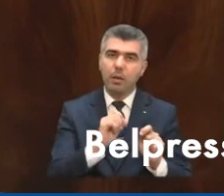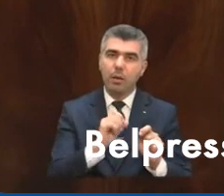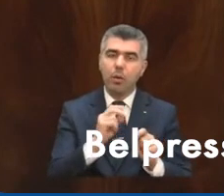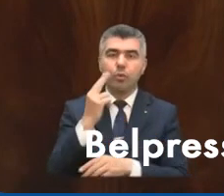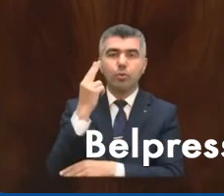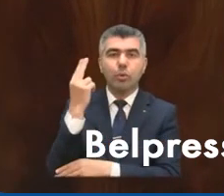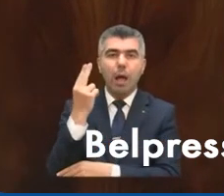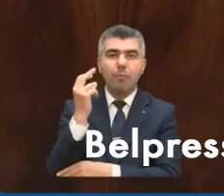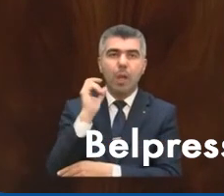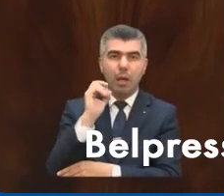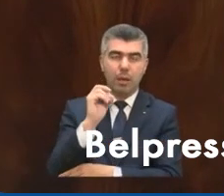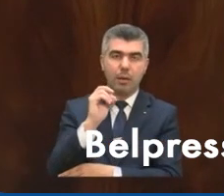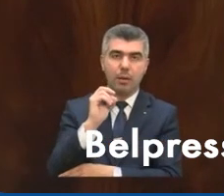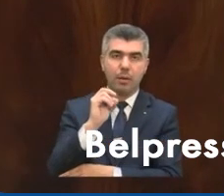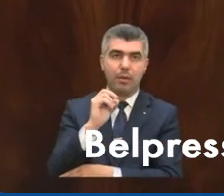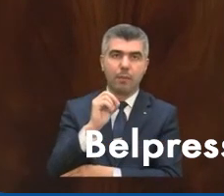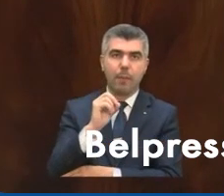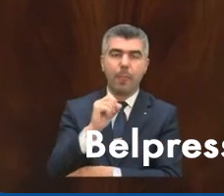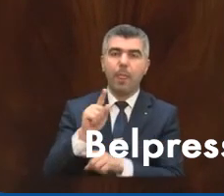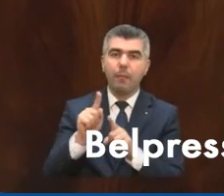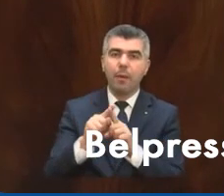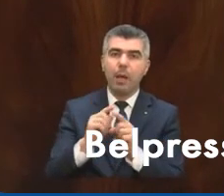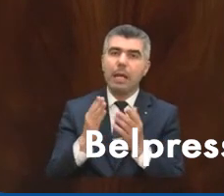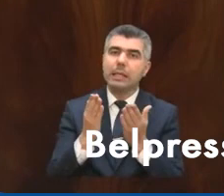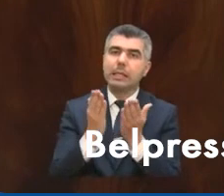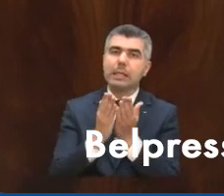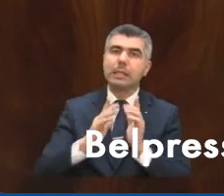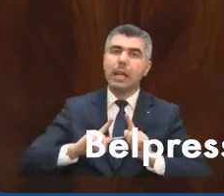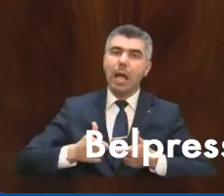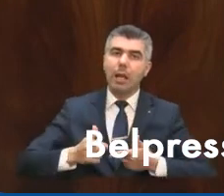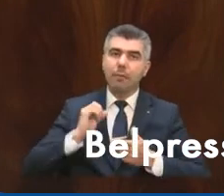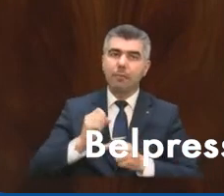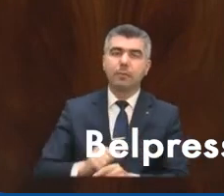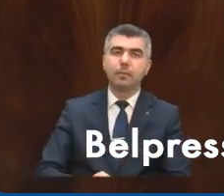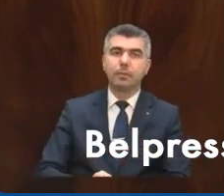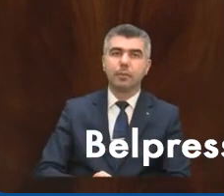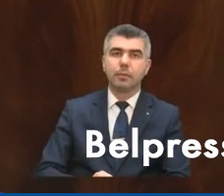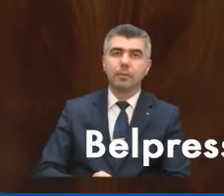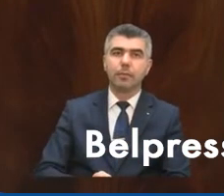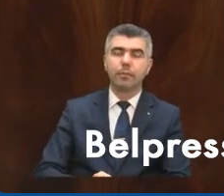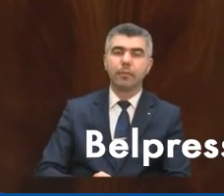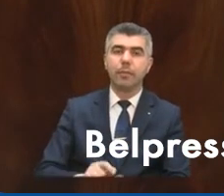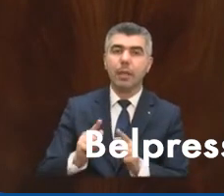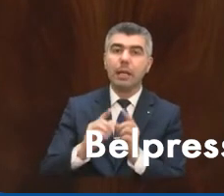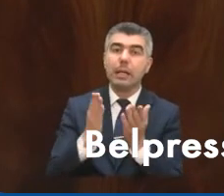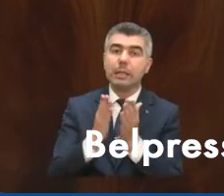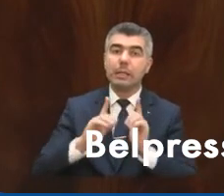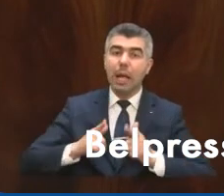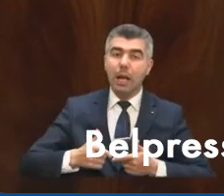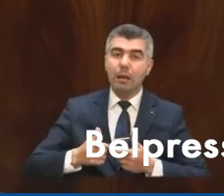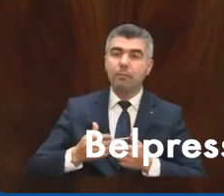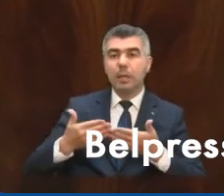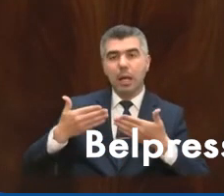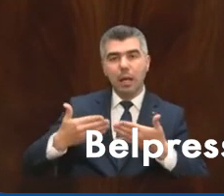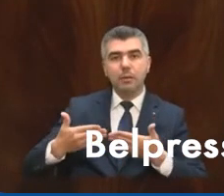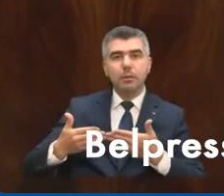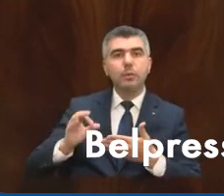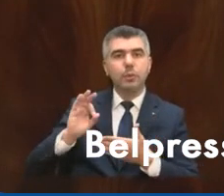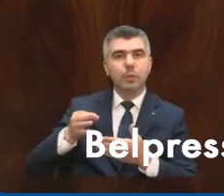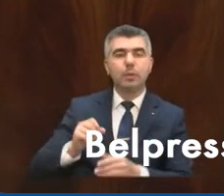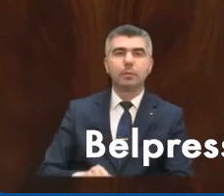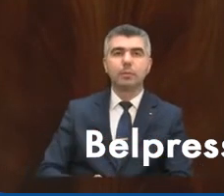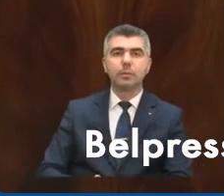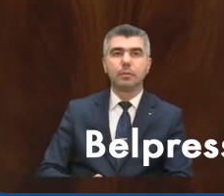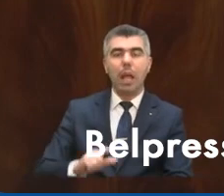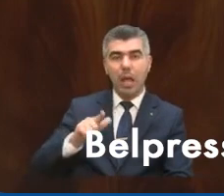ديال مختصه ديال التعليم، احنا كان ديال التعليم وديال التربيه احنا فيه. اليوم